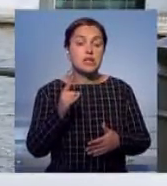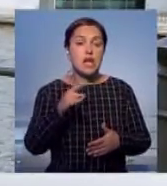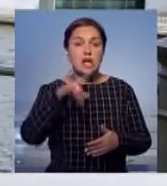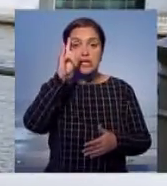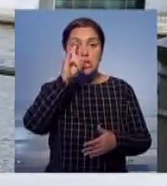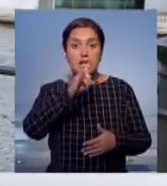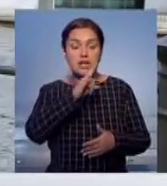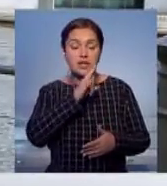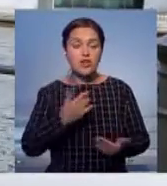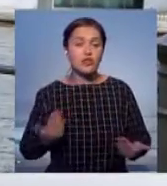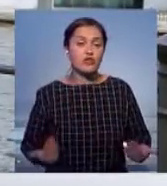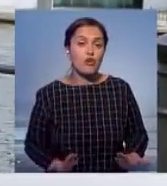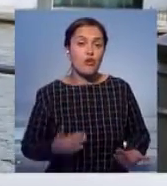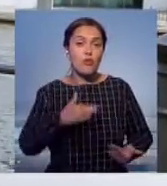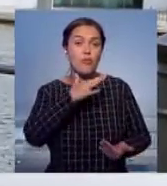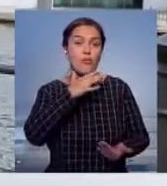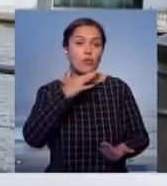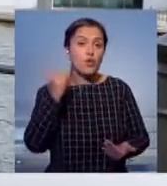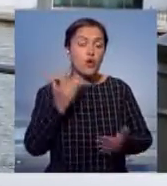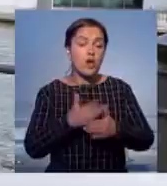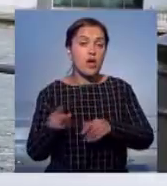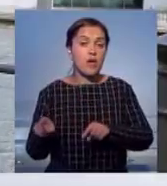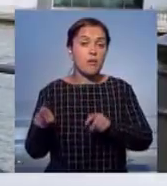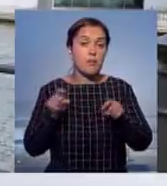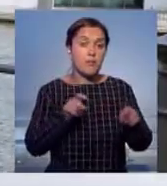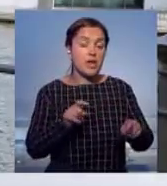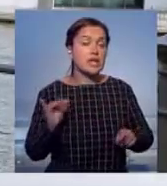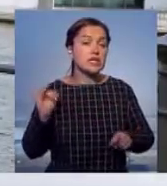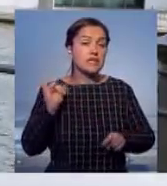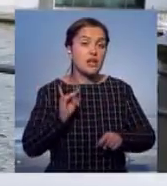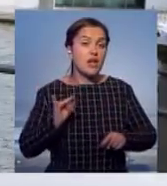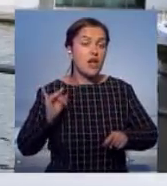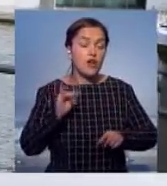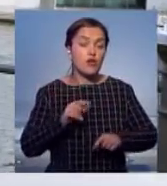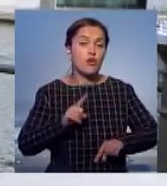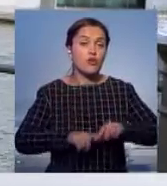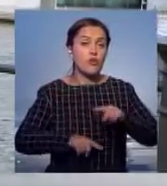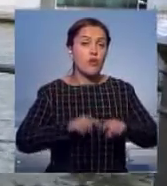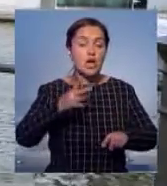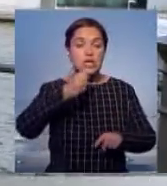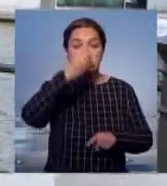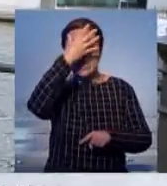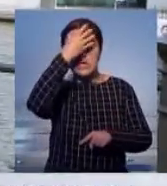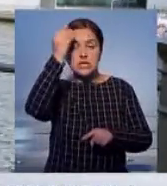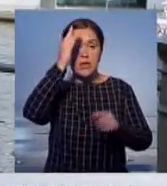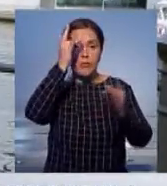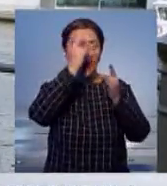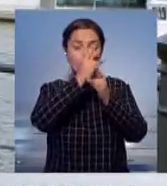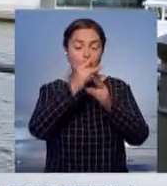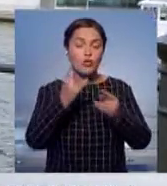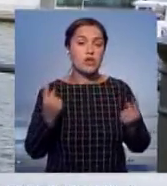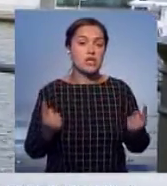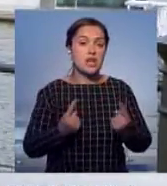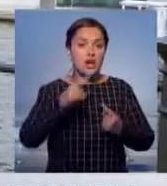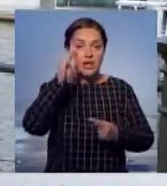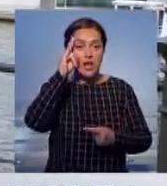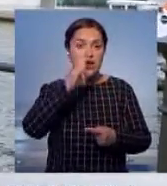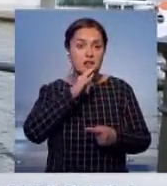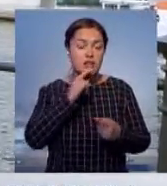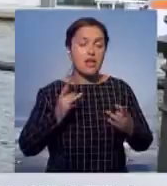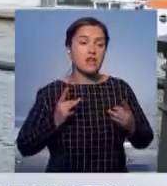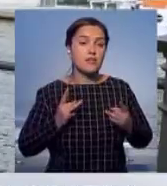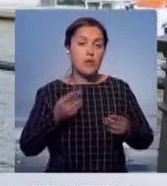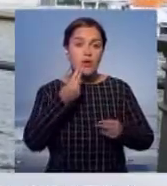немцев из Казахстана. Удивительно, даже переехав на историческую родину, они не забывают нашу культуру и традиции. Частенько на праздники